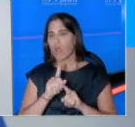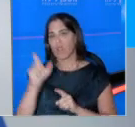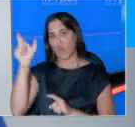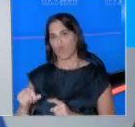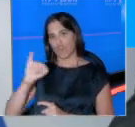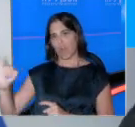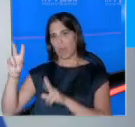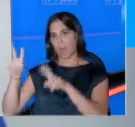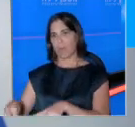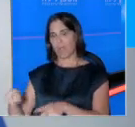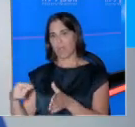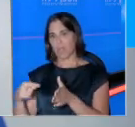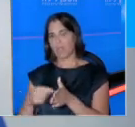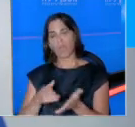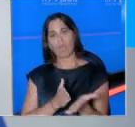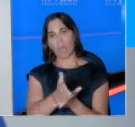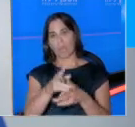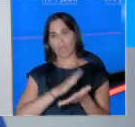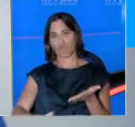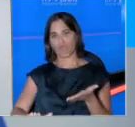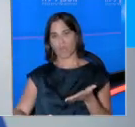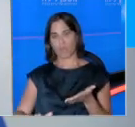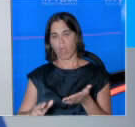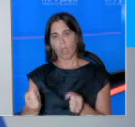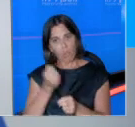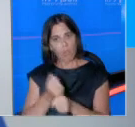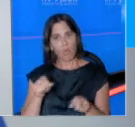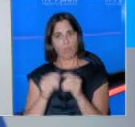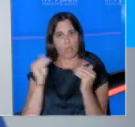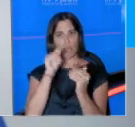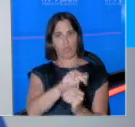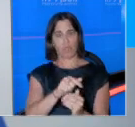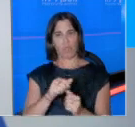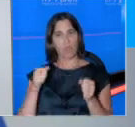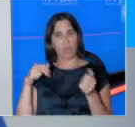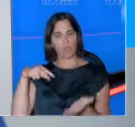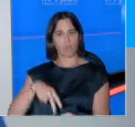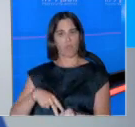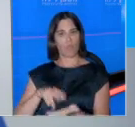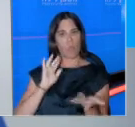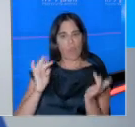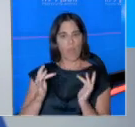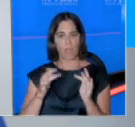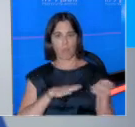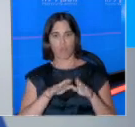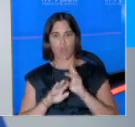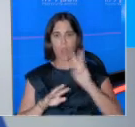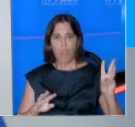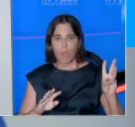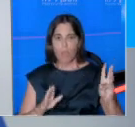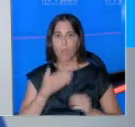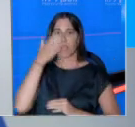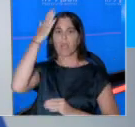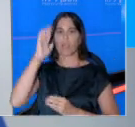ימין. זאת האמת הפשוטה. תפעלו לפיה. תתייצבו נגד ממשלת השמאל, ובעזרת